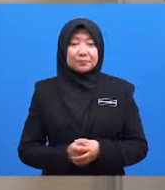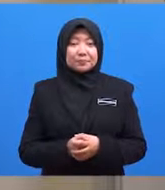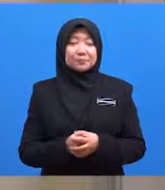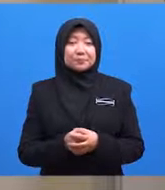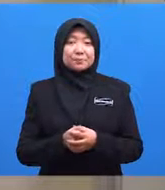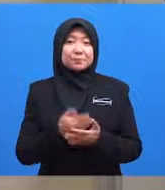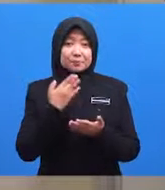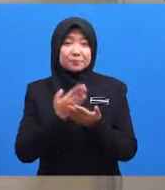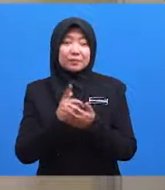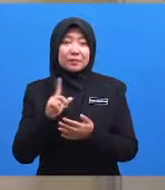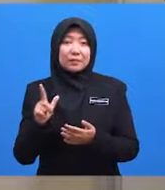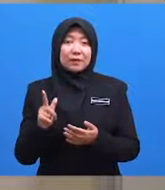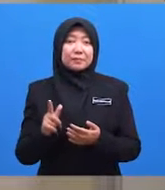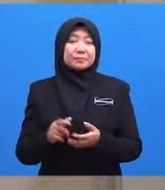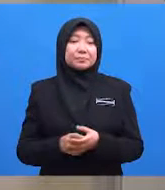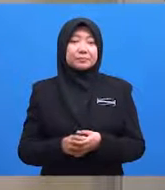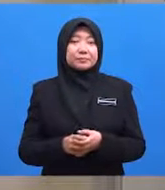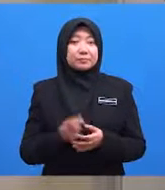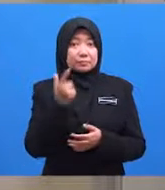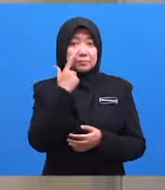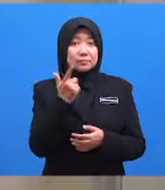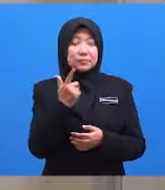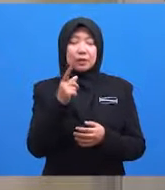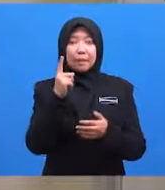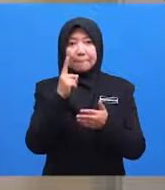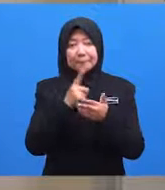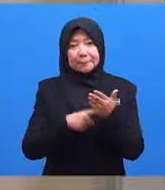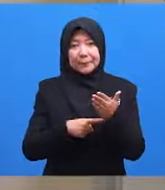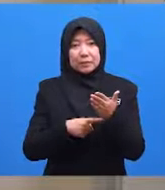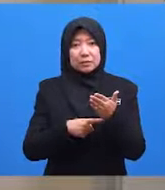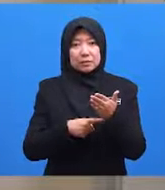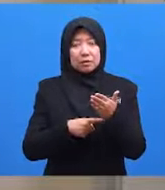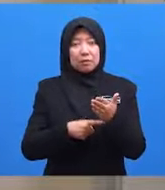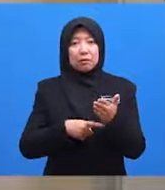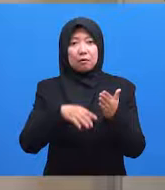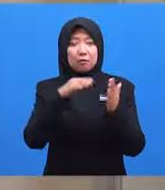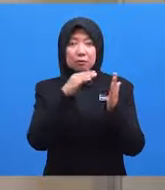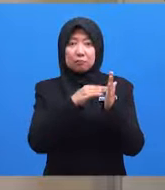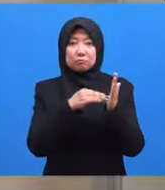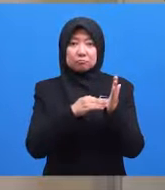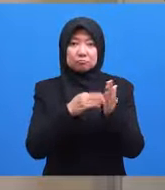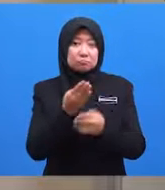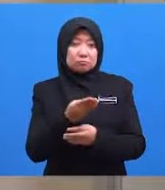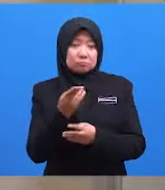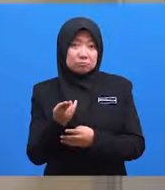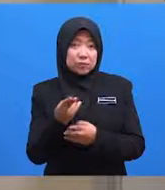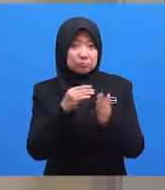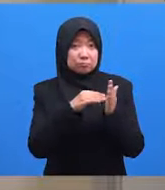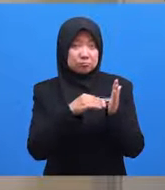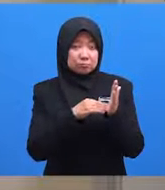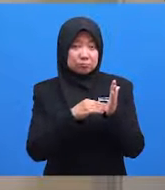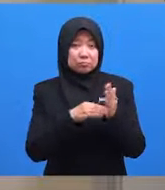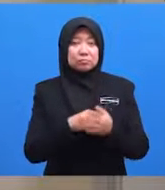Baiklah, mari kita lihat apakah resepi untuk tajuk hidangan beras dan farinaceous.